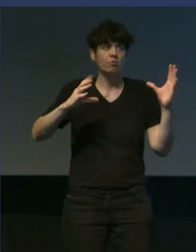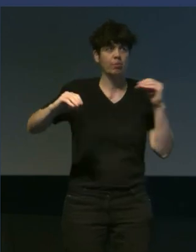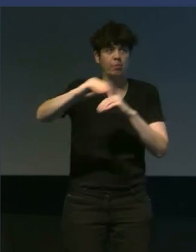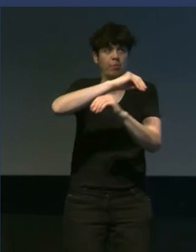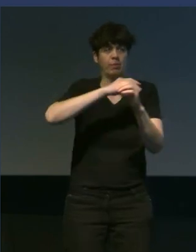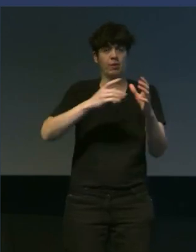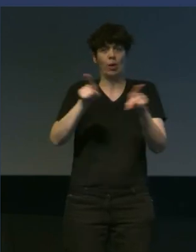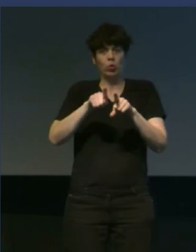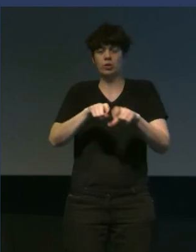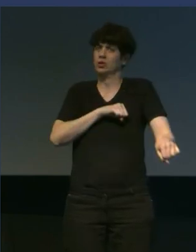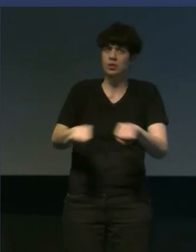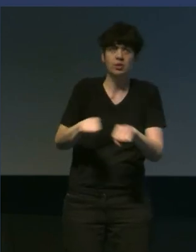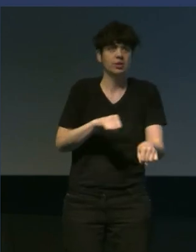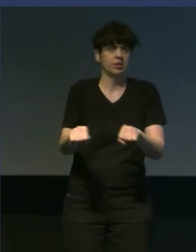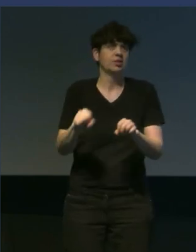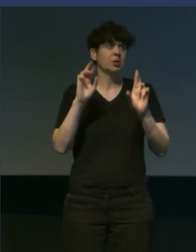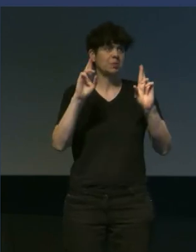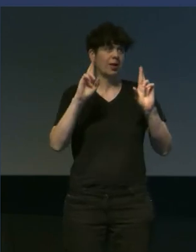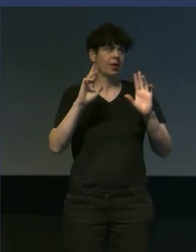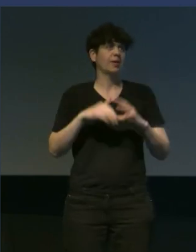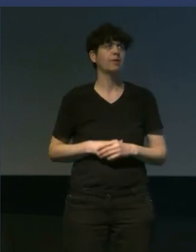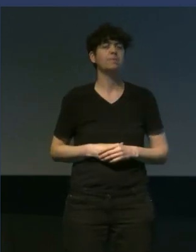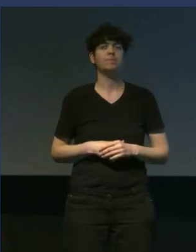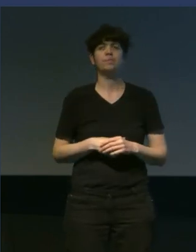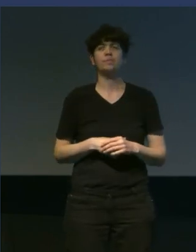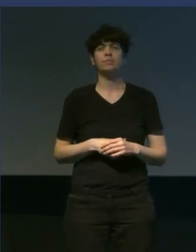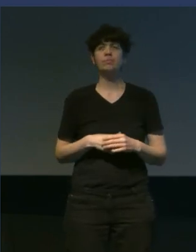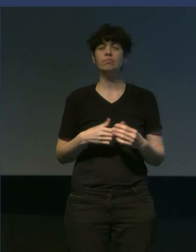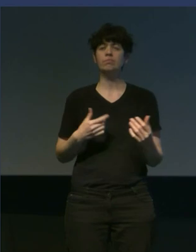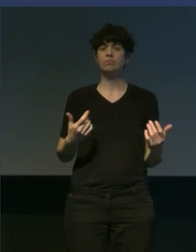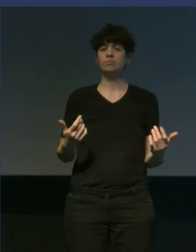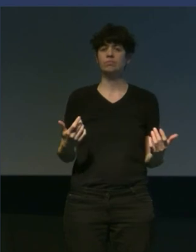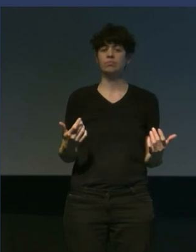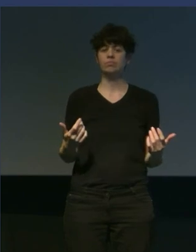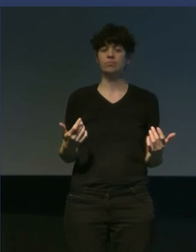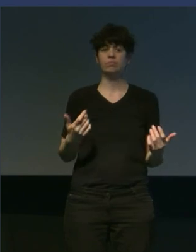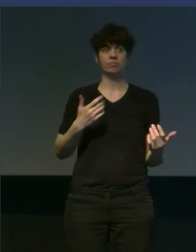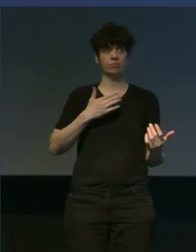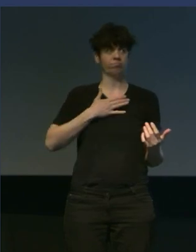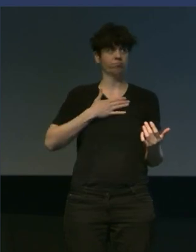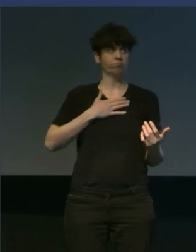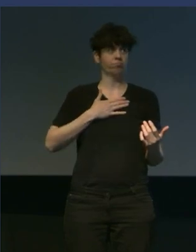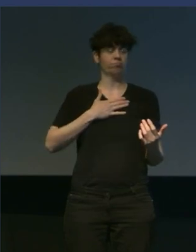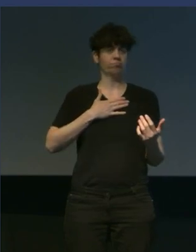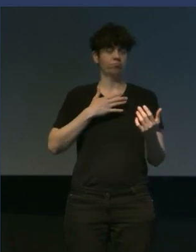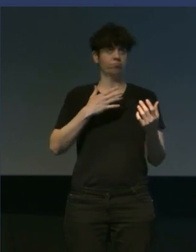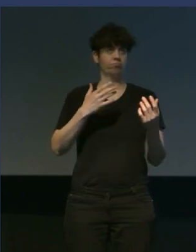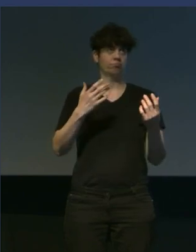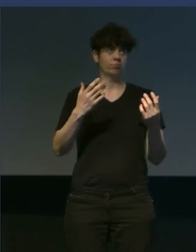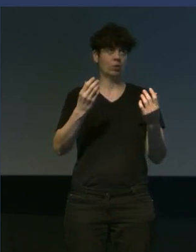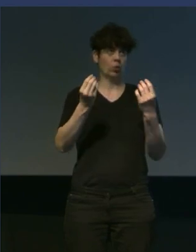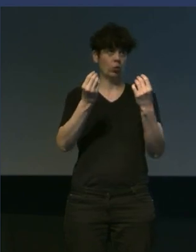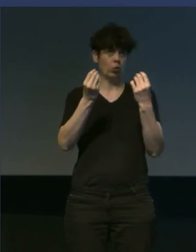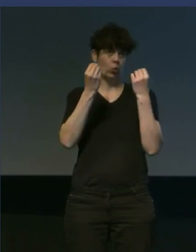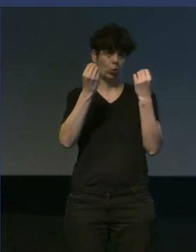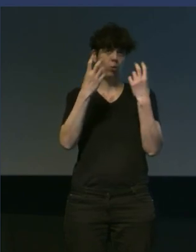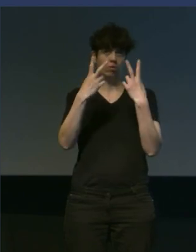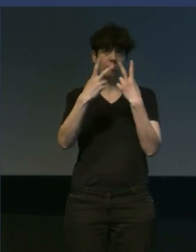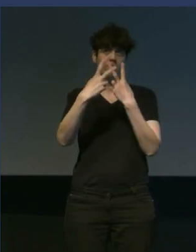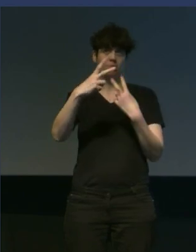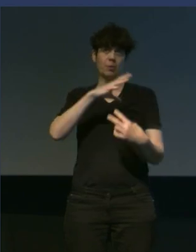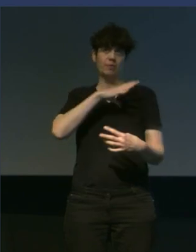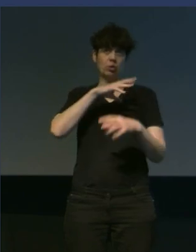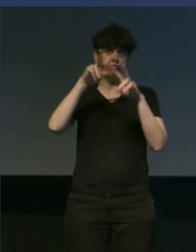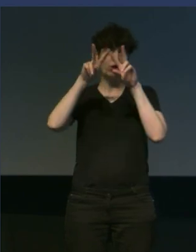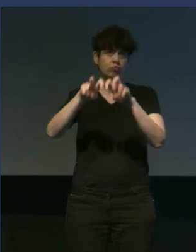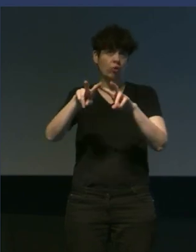ça changera. En tout cas, moi qui. Avec tout, j'étais en train d'enseignant-chercheur